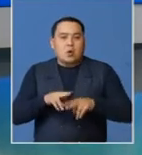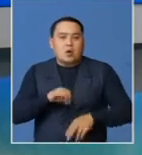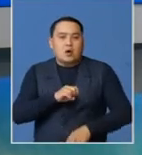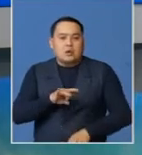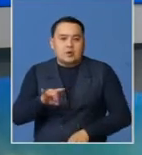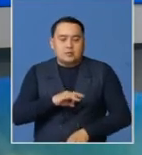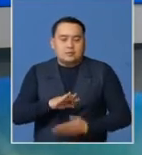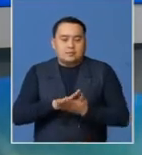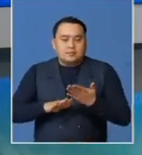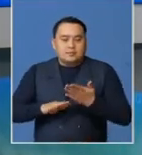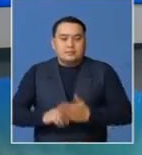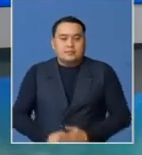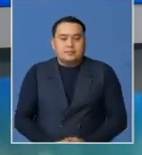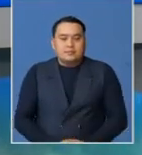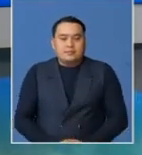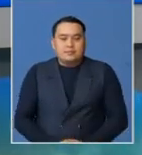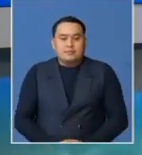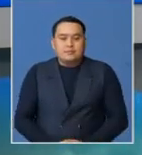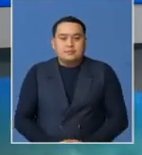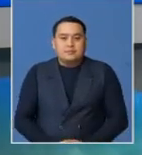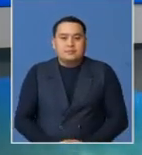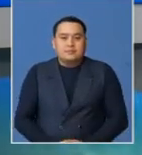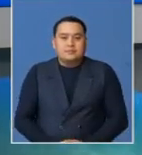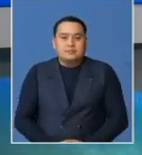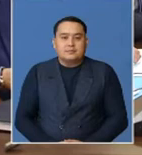у регионов достаточно. Елеман Раймбеков продолжит.